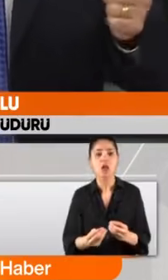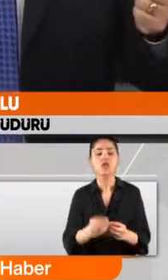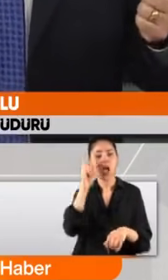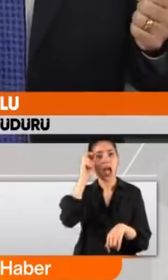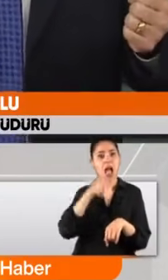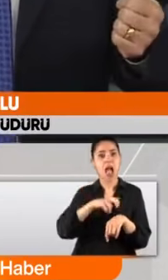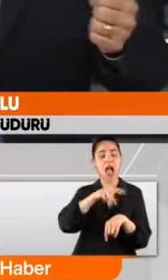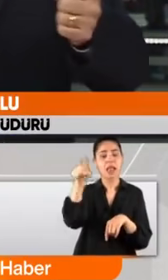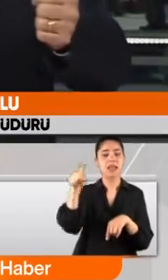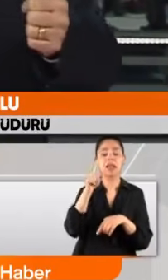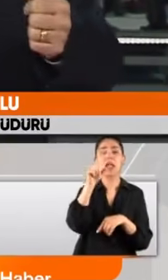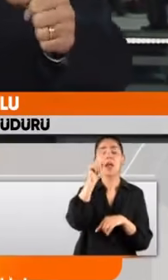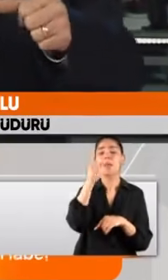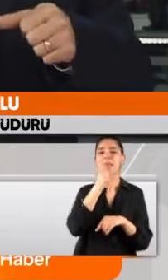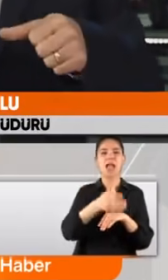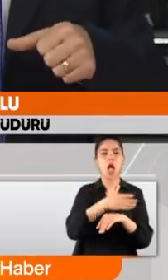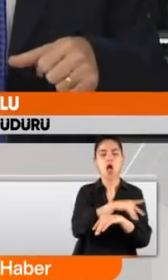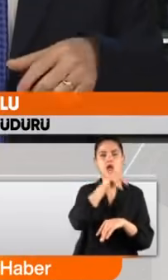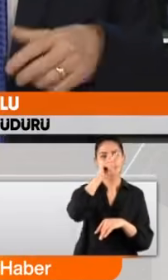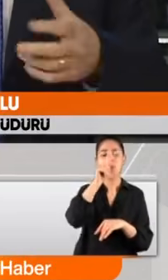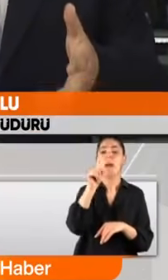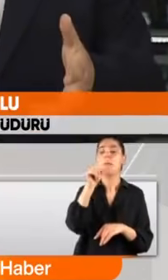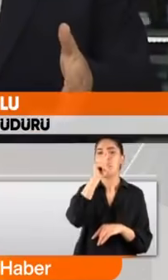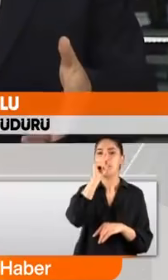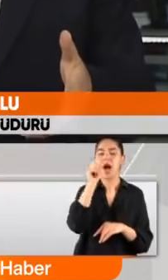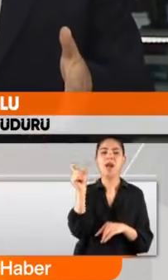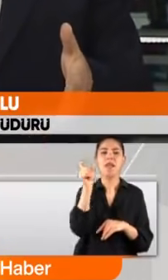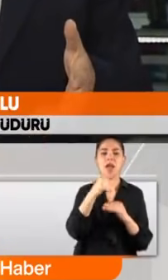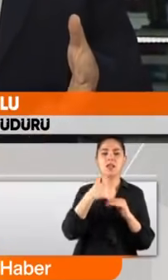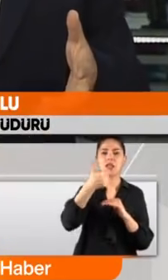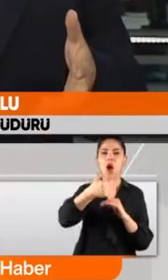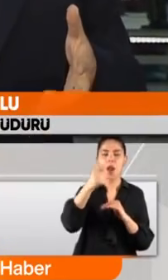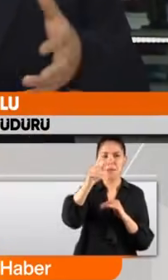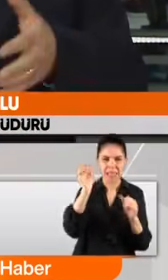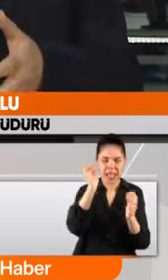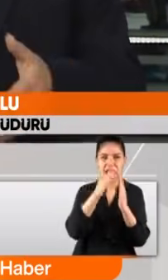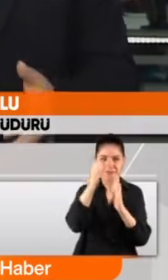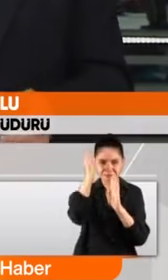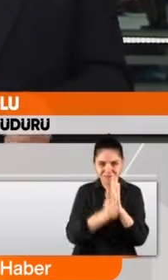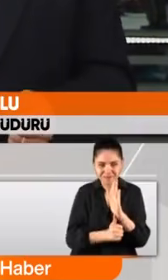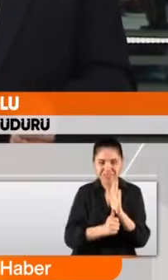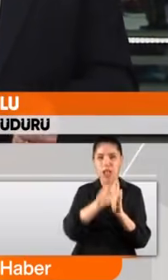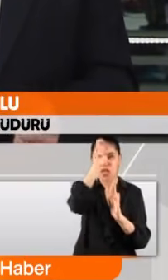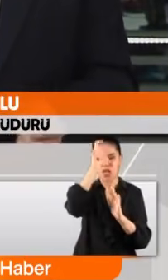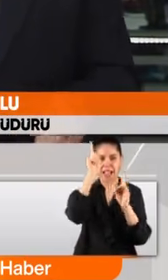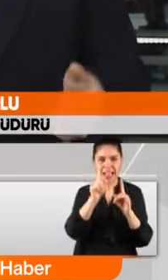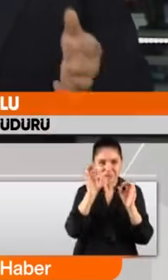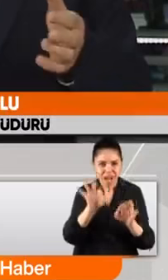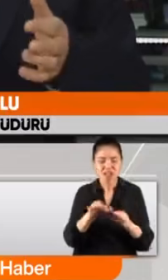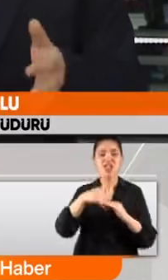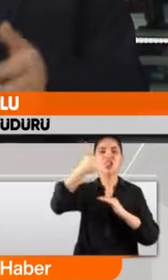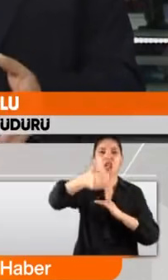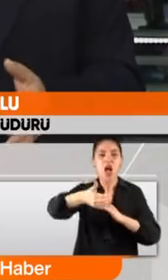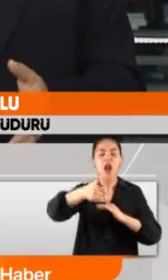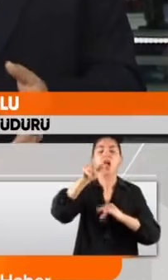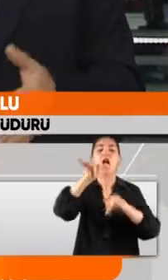Hatırlanacaktır, geçtiğimiz sene Mart ayında 11 Mart'tan sonra bir tam kapanma yaşamıştık. İlk vakanın Türkiye'ye girişinden itibaren. İşte